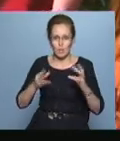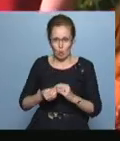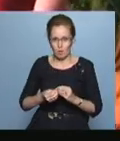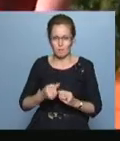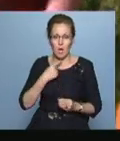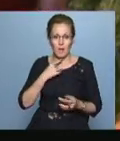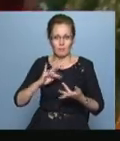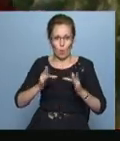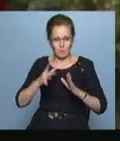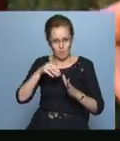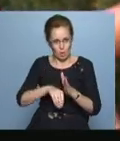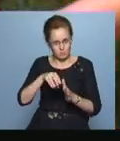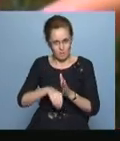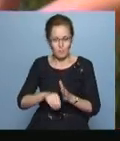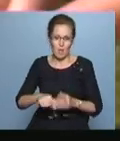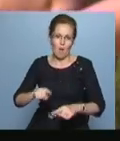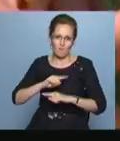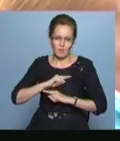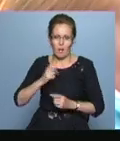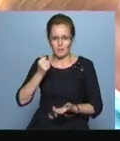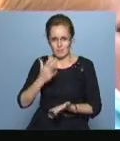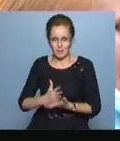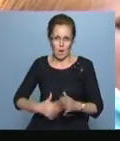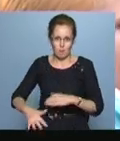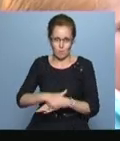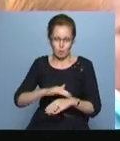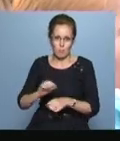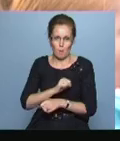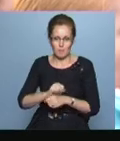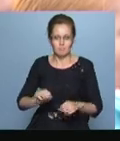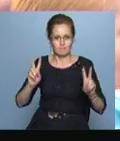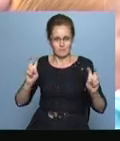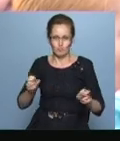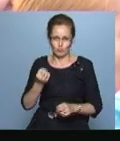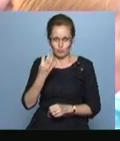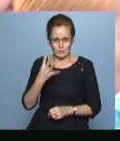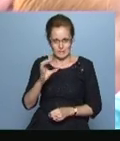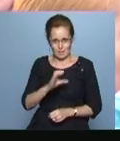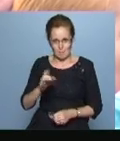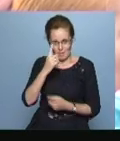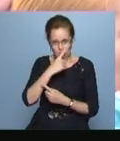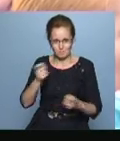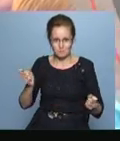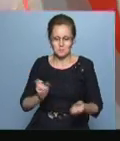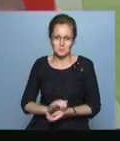Финал конкурса пройдет на Центральной площади. Победительниц назовут 14 сентября.